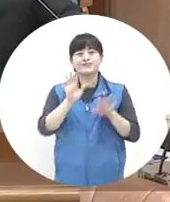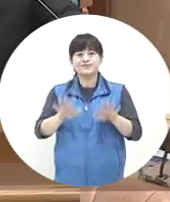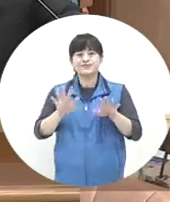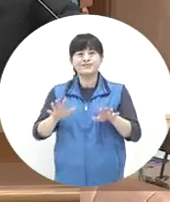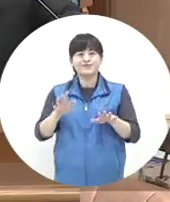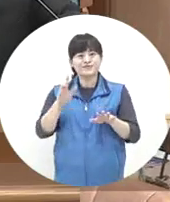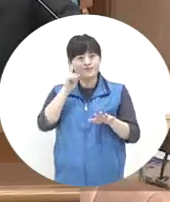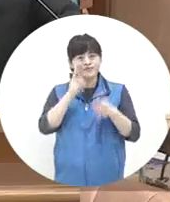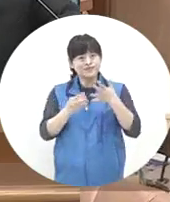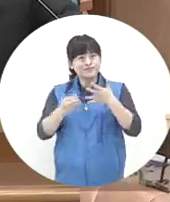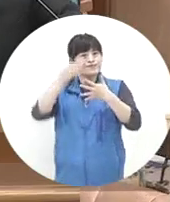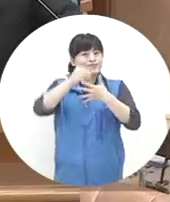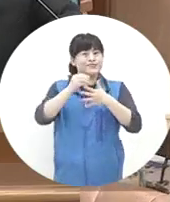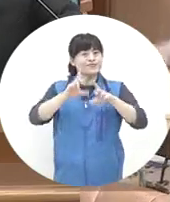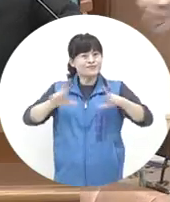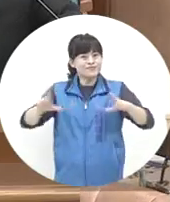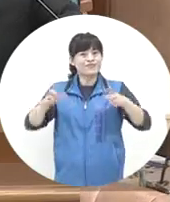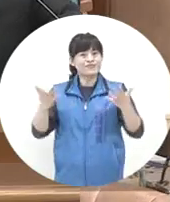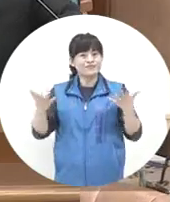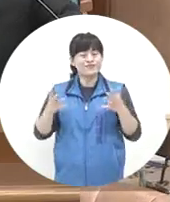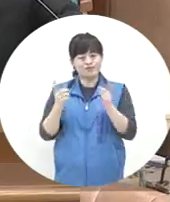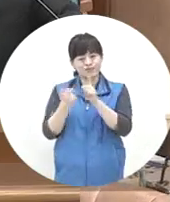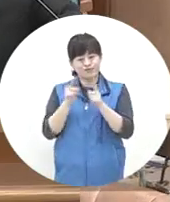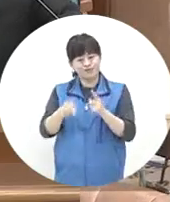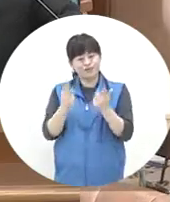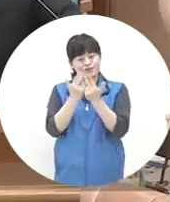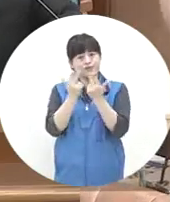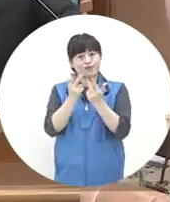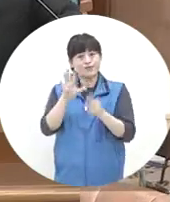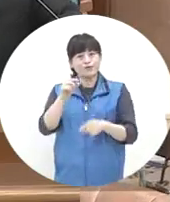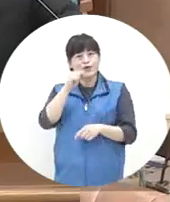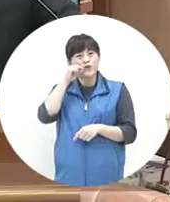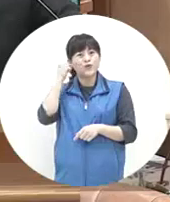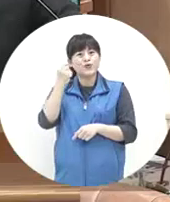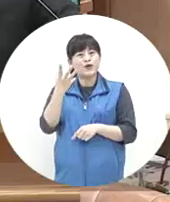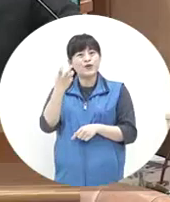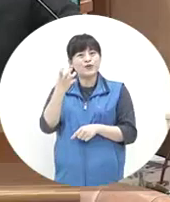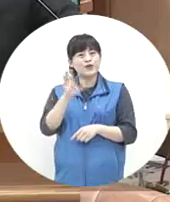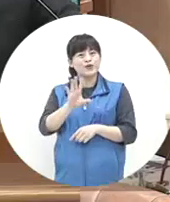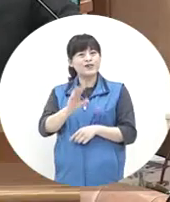即将做更大的事情哦，对新北市有没有这种酸中痛的尴尬？